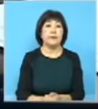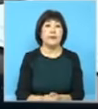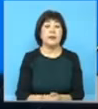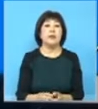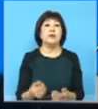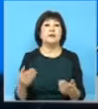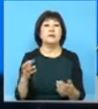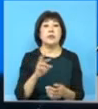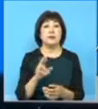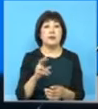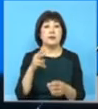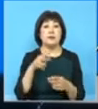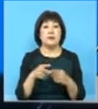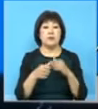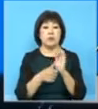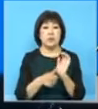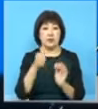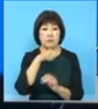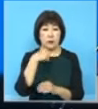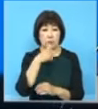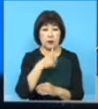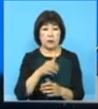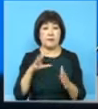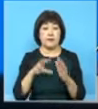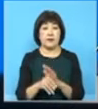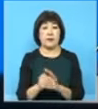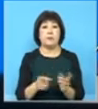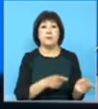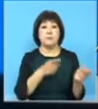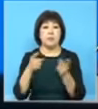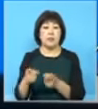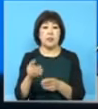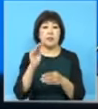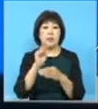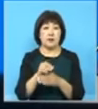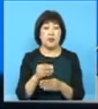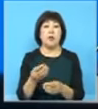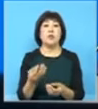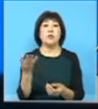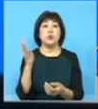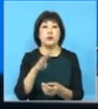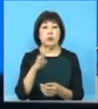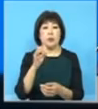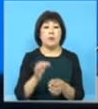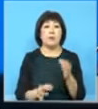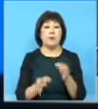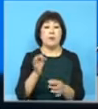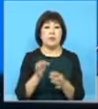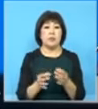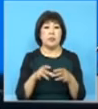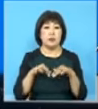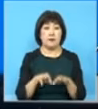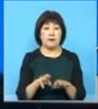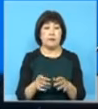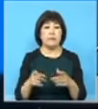шагов с января 2016 года введение следственных судей передано дополнительное санкционирование еще 4 процессуальных действий: